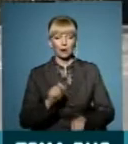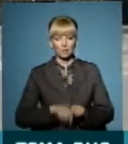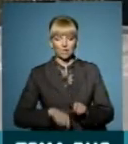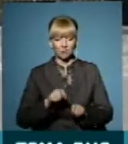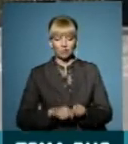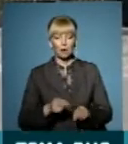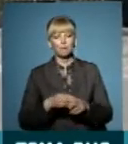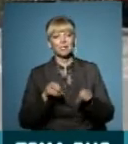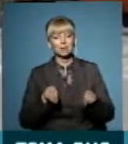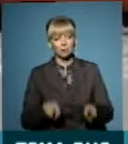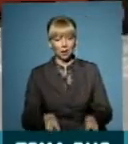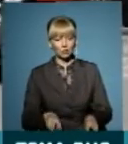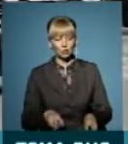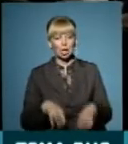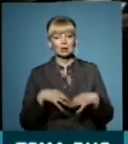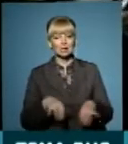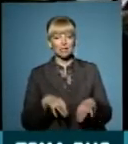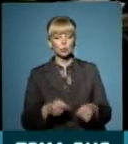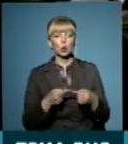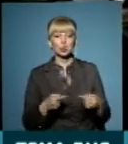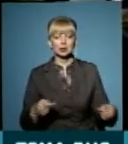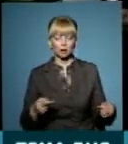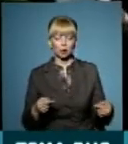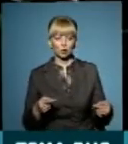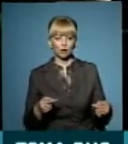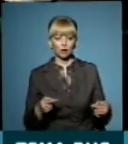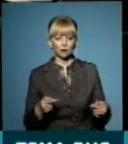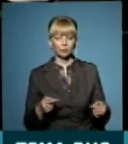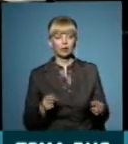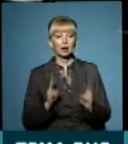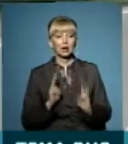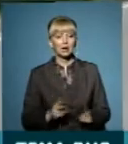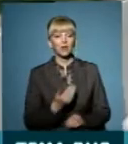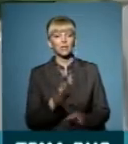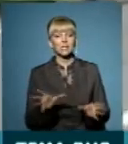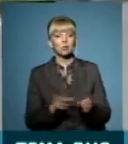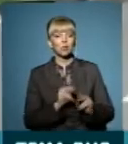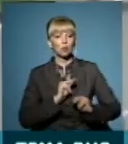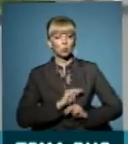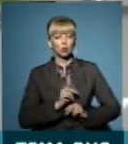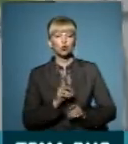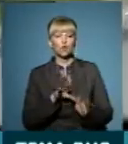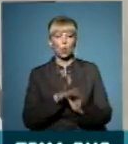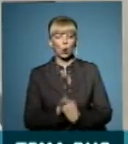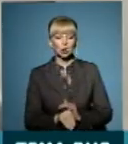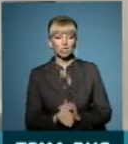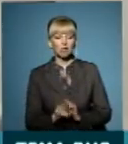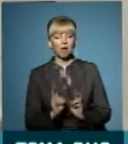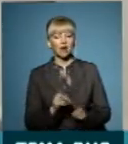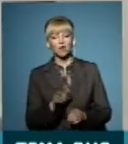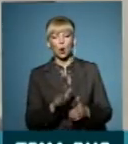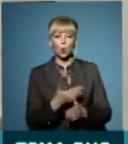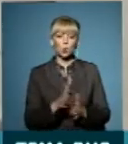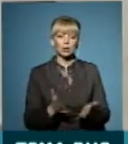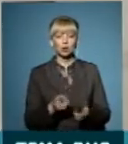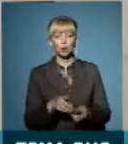перевірку безпечності транспортних засобів, тобто, як ви з ними співпрацюєте? От що входить, як ви